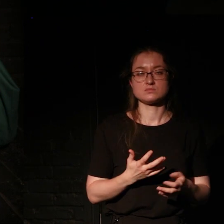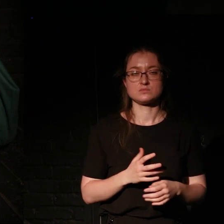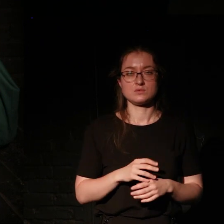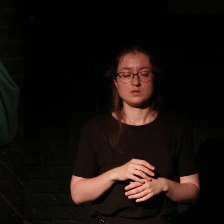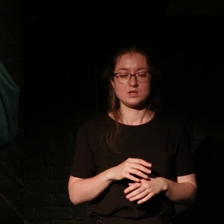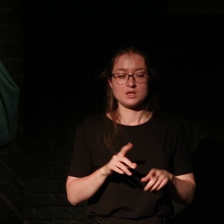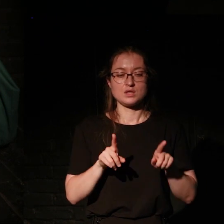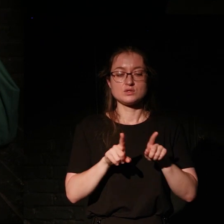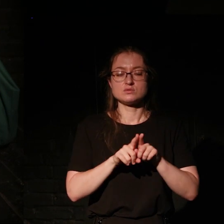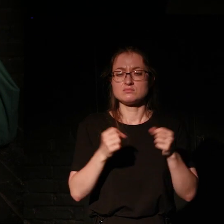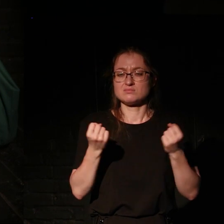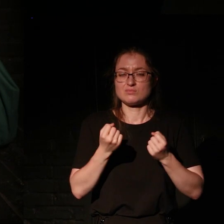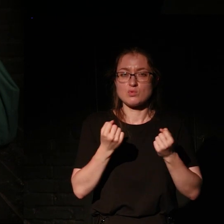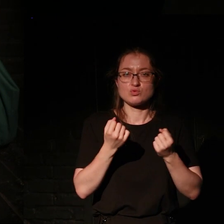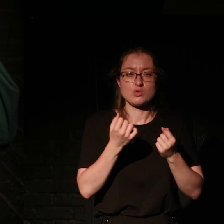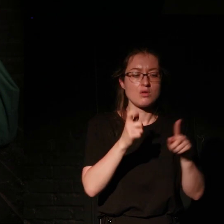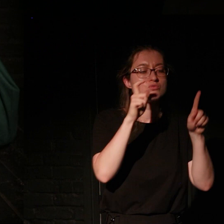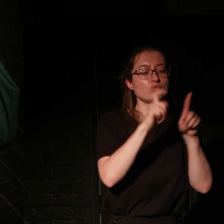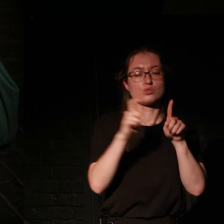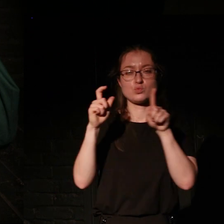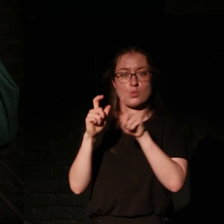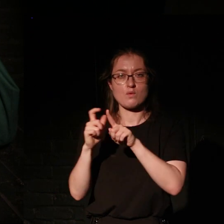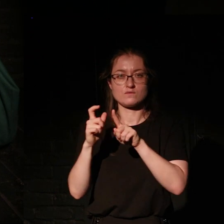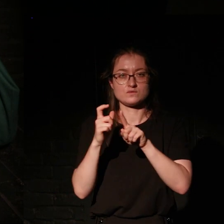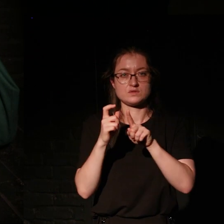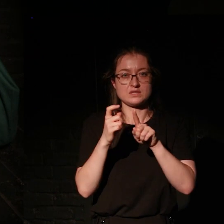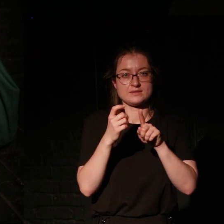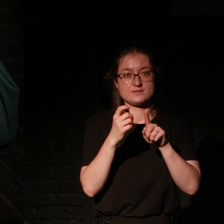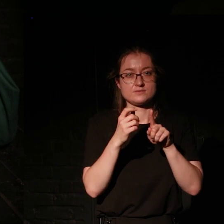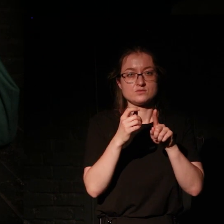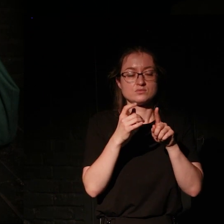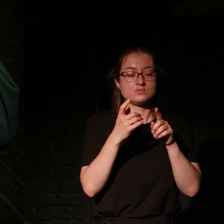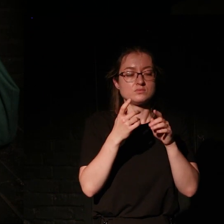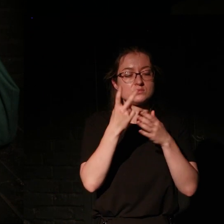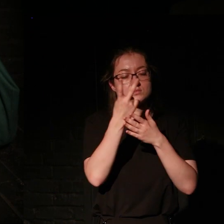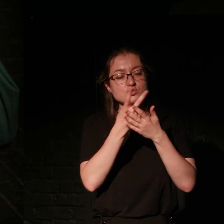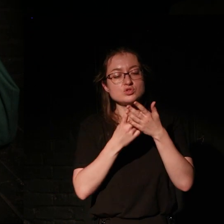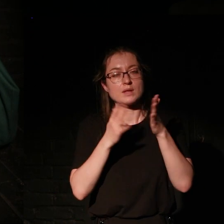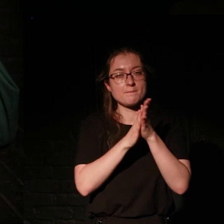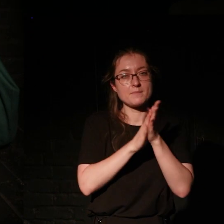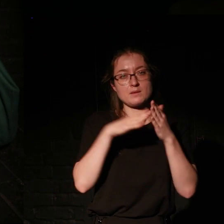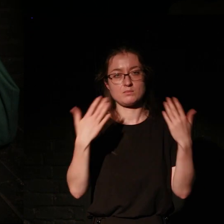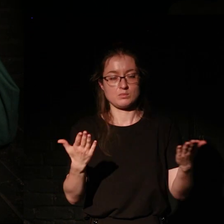dosyć dosłowna taka lektura Biblii ma sprawić, że ten czytelnik będzie